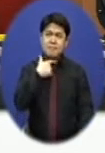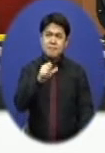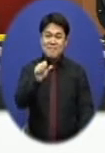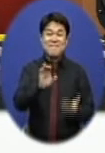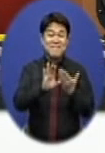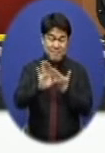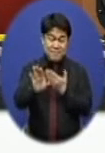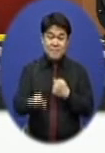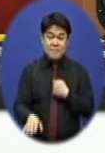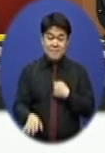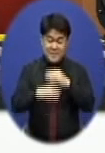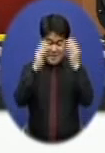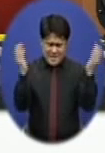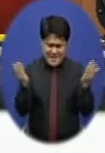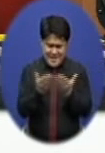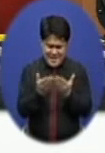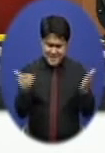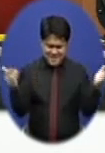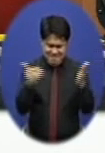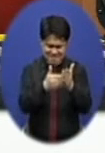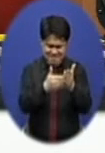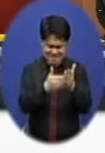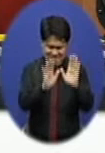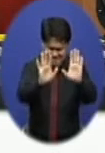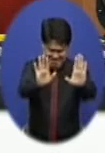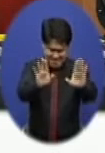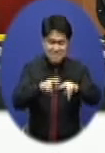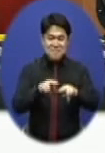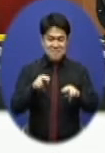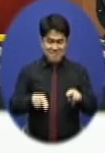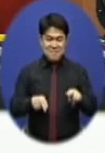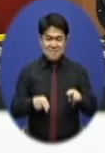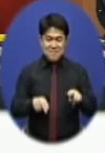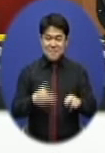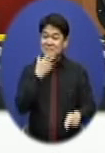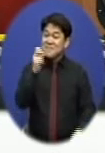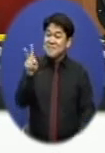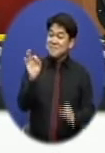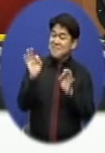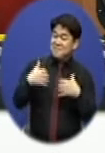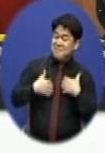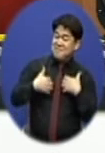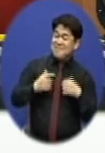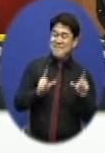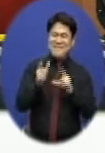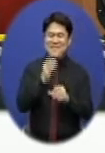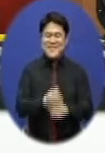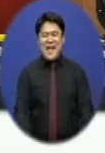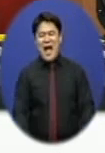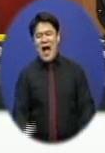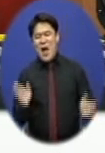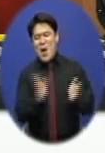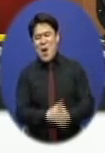이후에, 네. 모든 것을 털을 놓고, 네. 여가를 복귀 TV 보면서 여가를 즐기고 있습니다. 아이고,